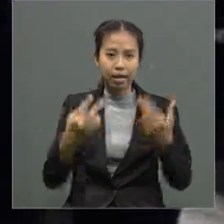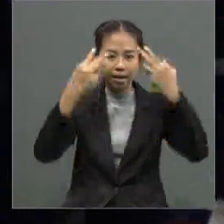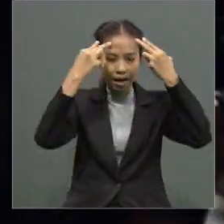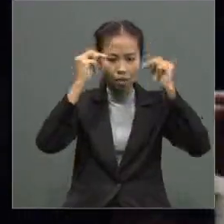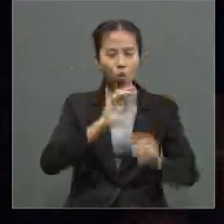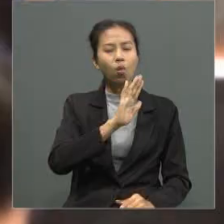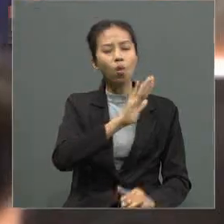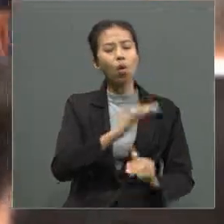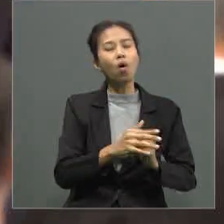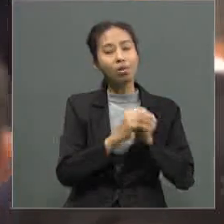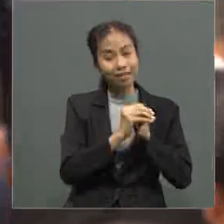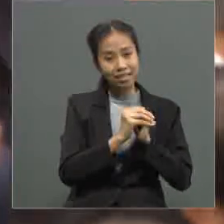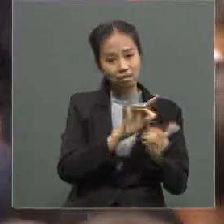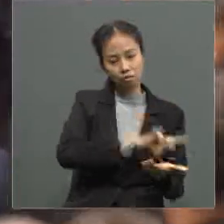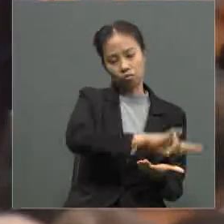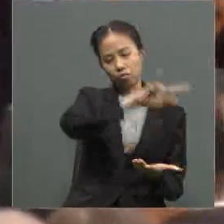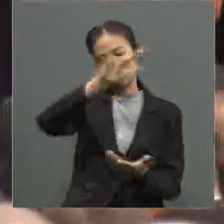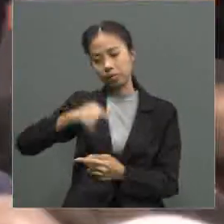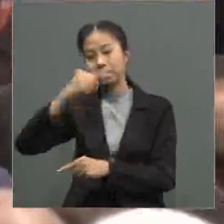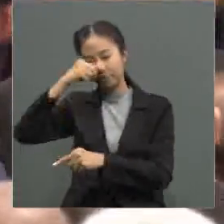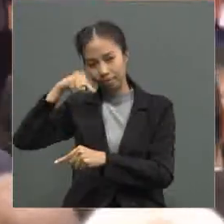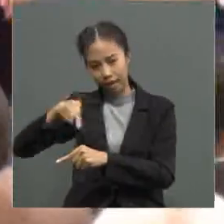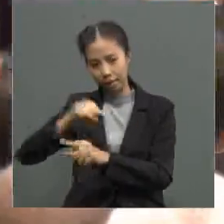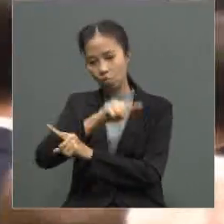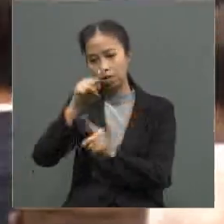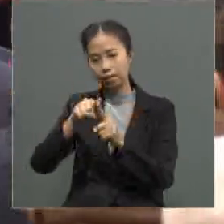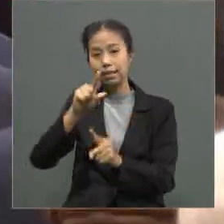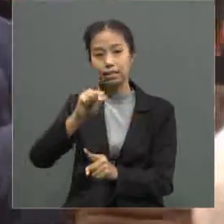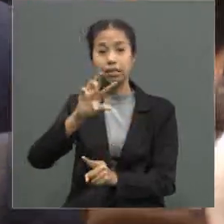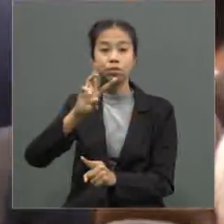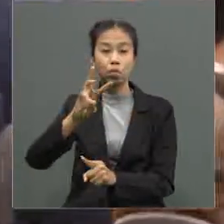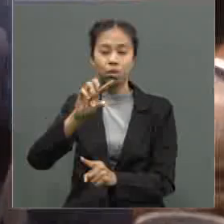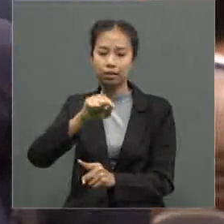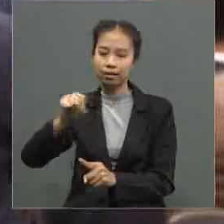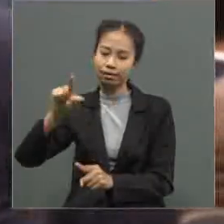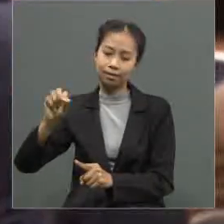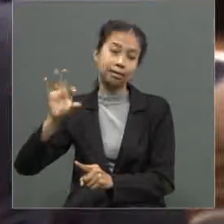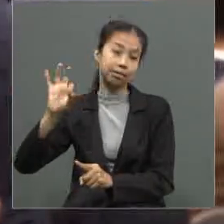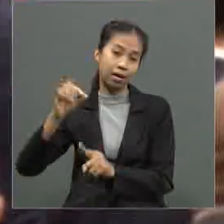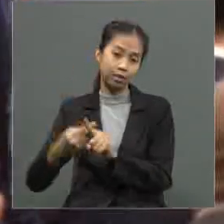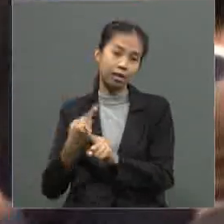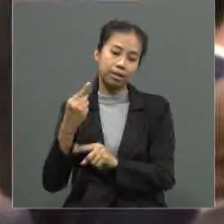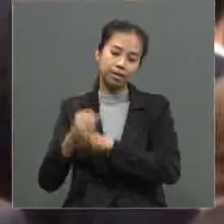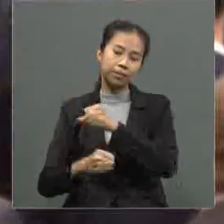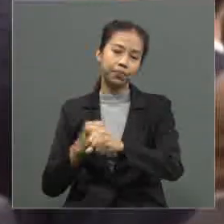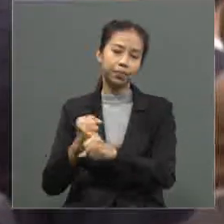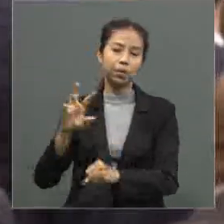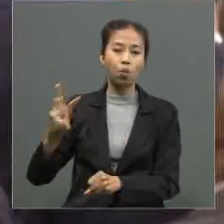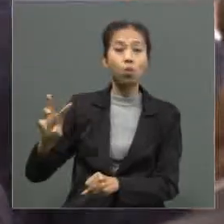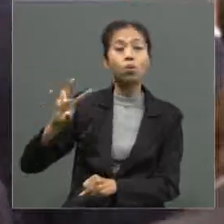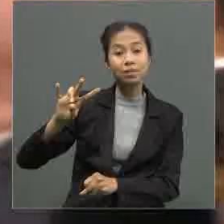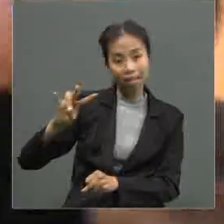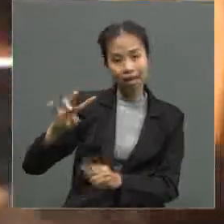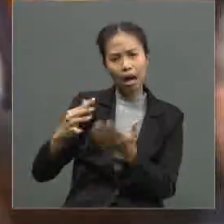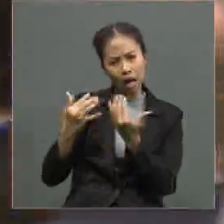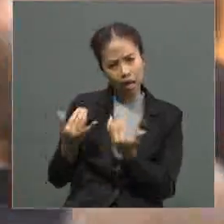จีนครับมีกำหนดเยือนไทยอย่างเป็นทางการระหว่าง 26-29มกราคม 2567ก็เพื่อส่งเสริมความร่วมมือ